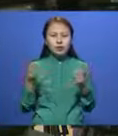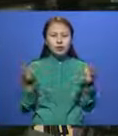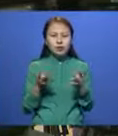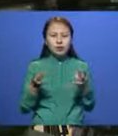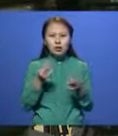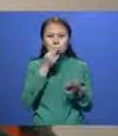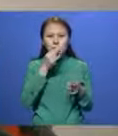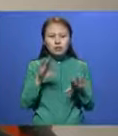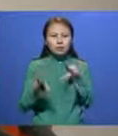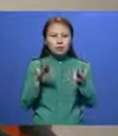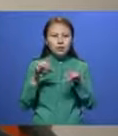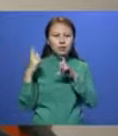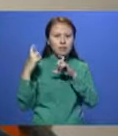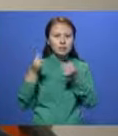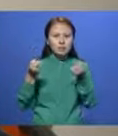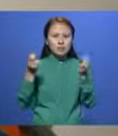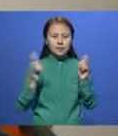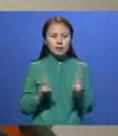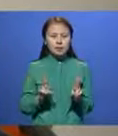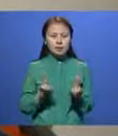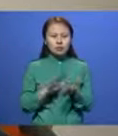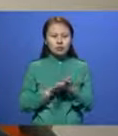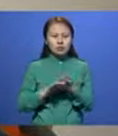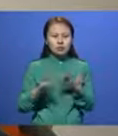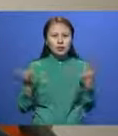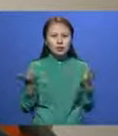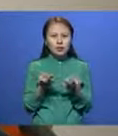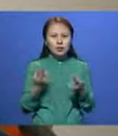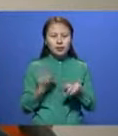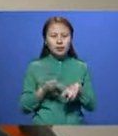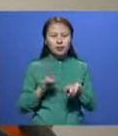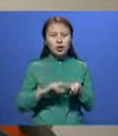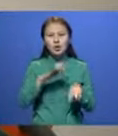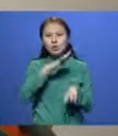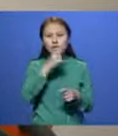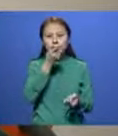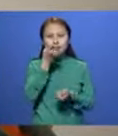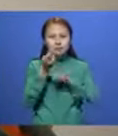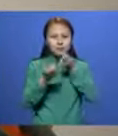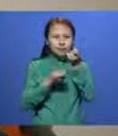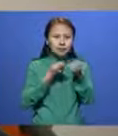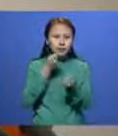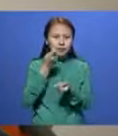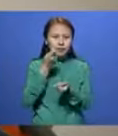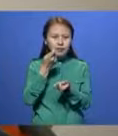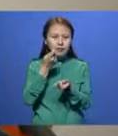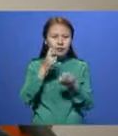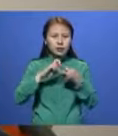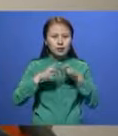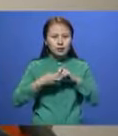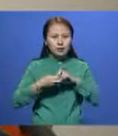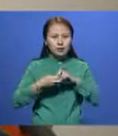тағам таситын көлік өздері арнайы көлік болуға тиіс. Осындай көптеген талаптар